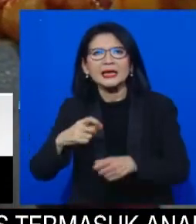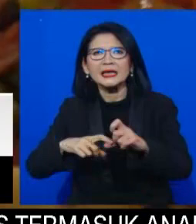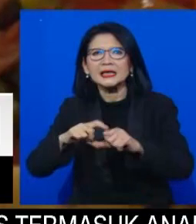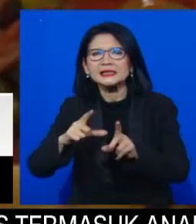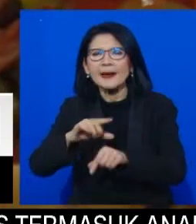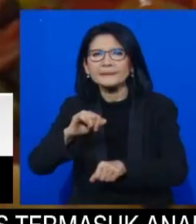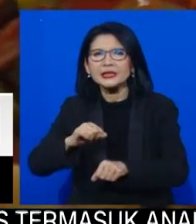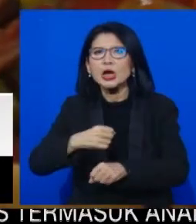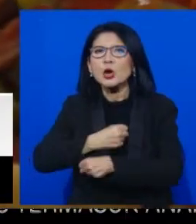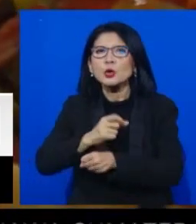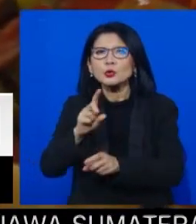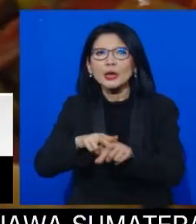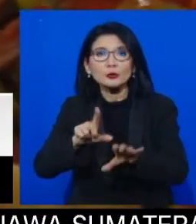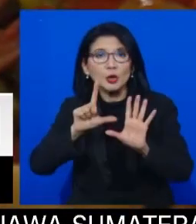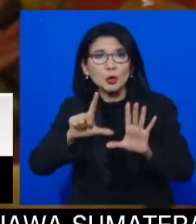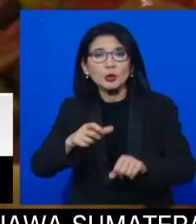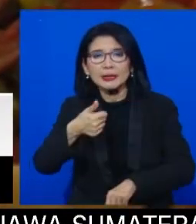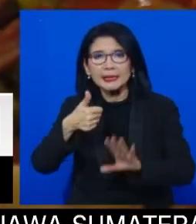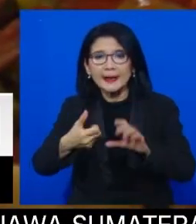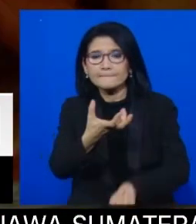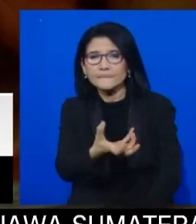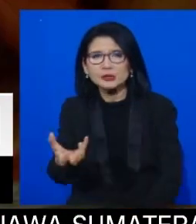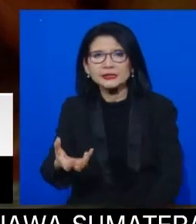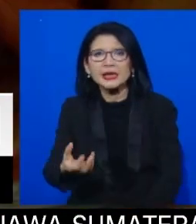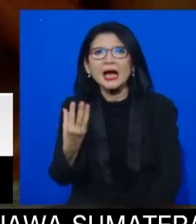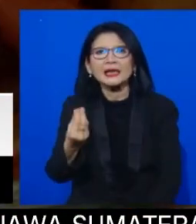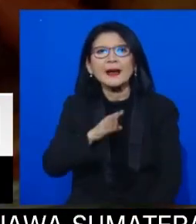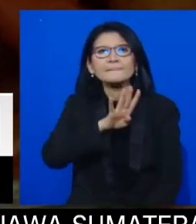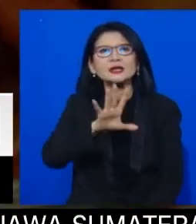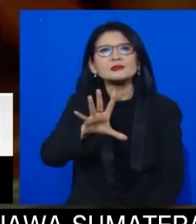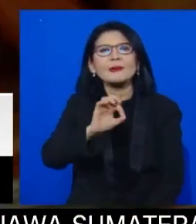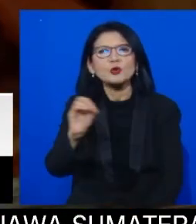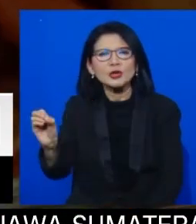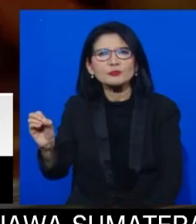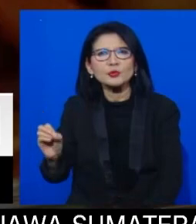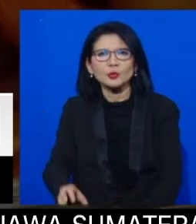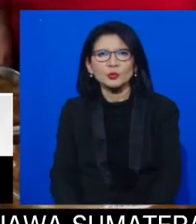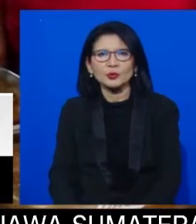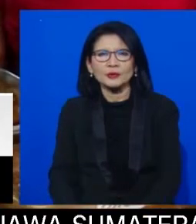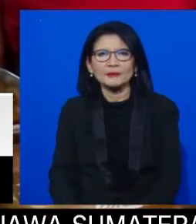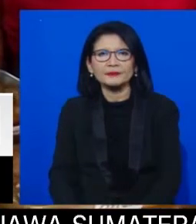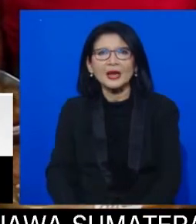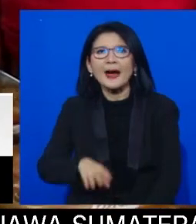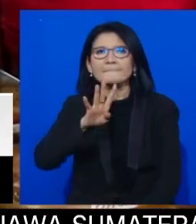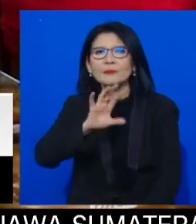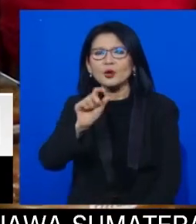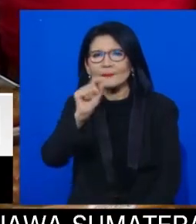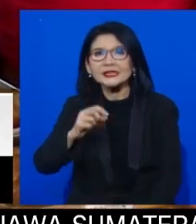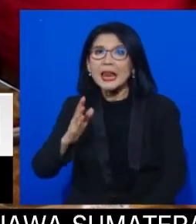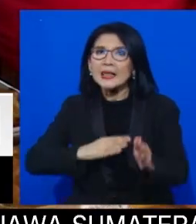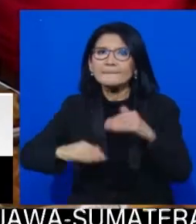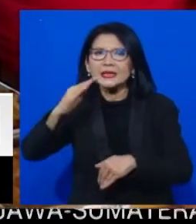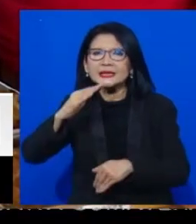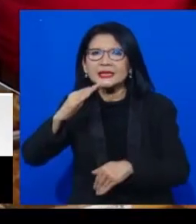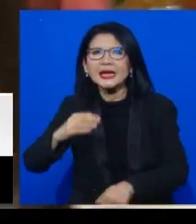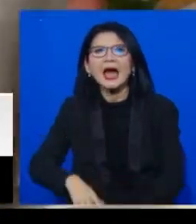kentang. Untuk 6 porsi itu, Dewi memasang harga Rp450.000. Harga menu Lebaran itu 40% lebih tinggi dibandingkan